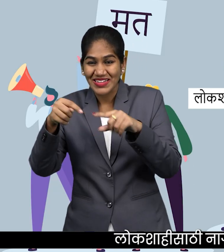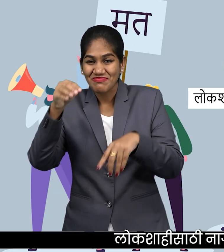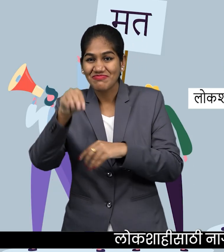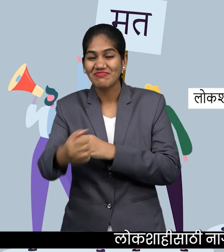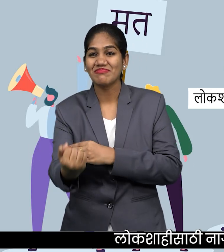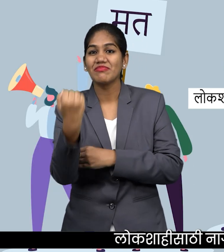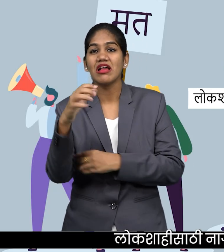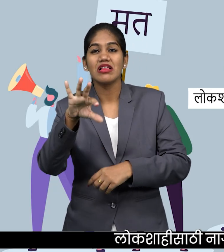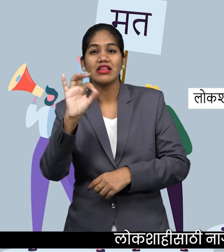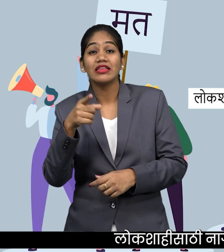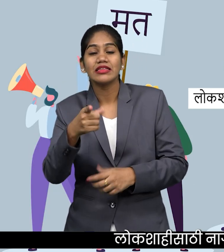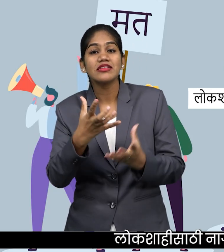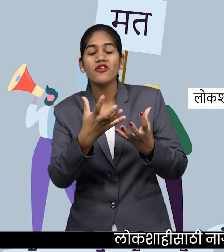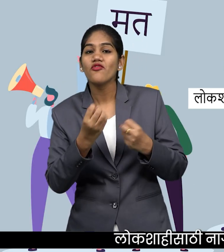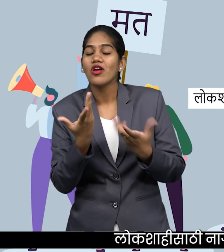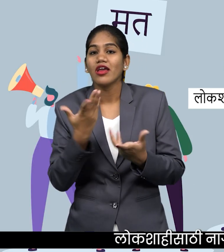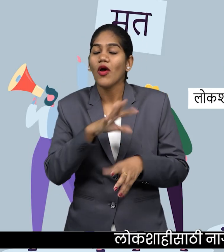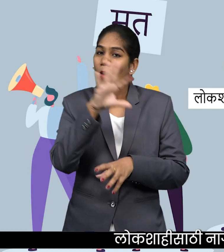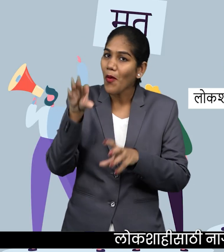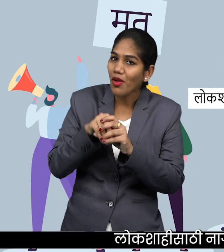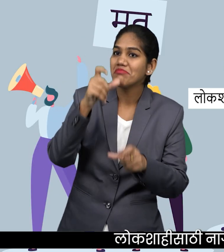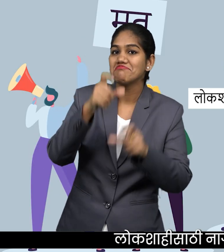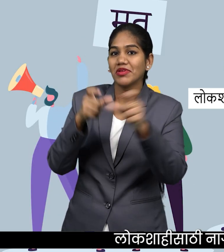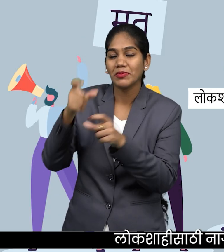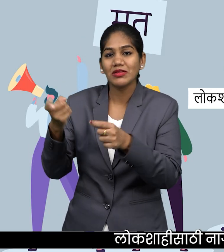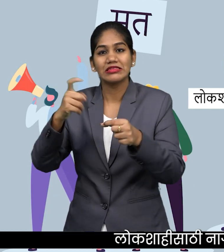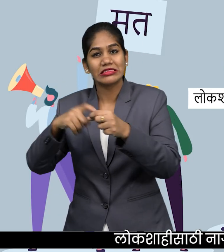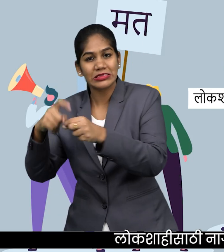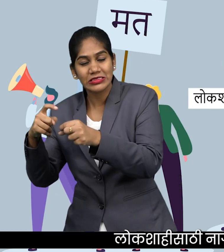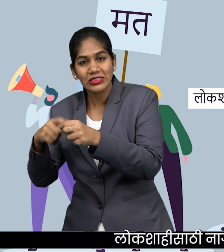लोकशाहीसाठी नागरिकांचा सक्रिय सहभाग आवश्यक आहे.